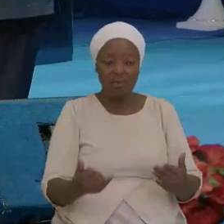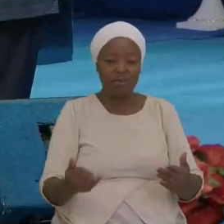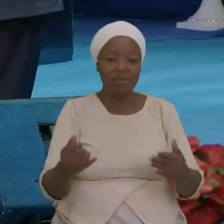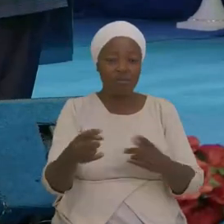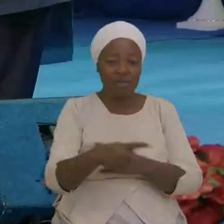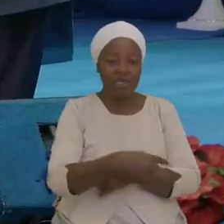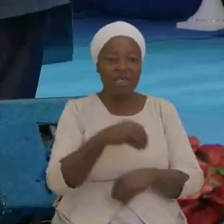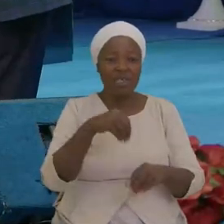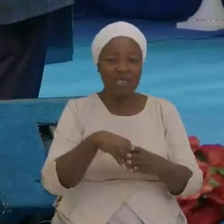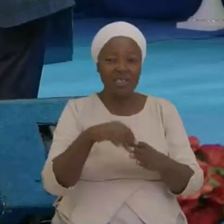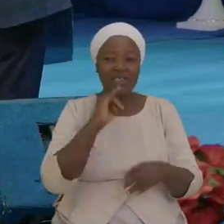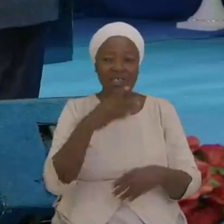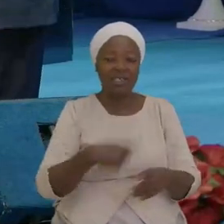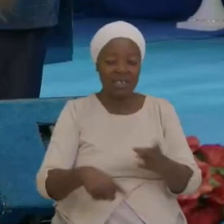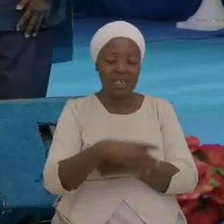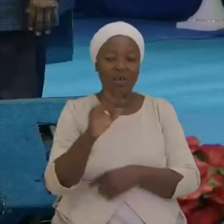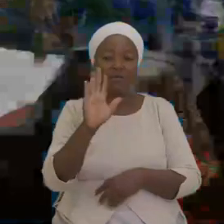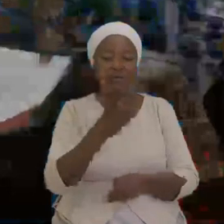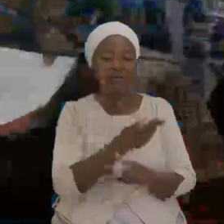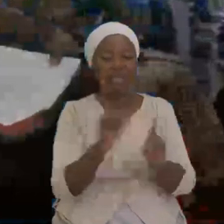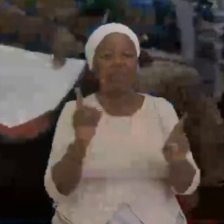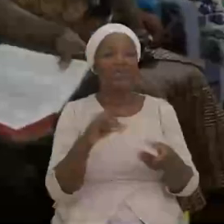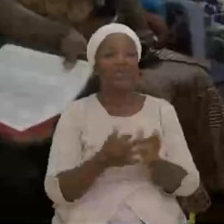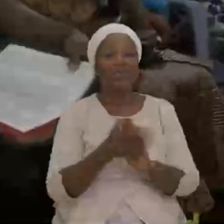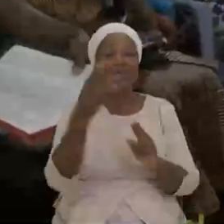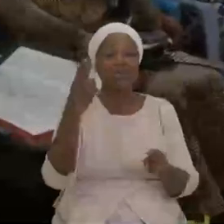Aujourd'hui, c'est le jour de ta délivrance.